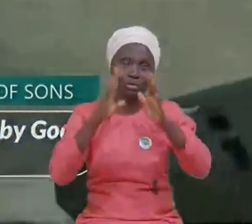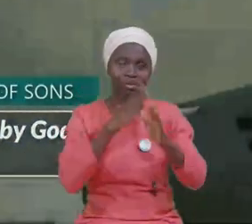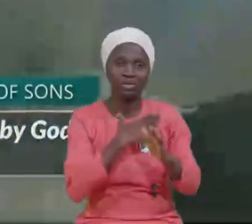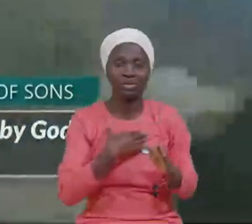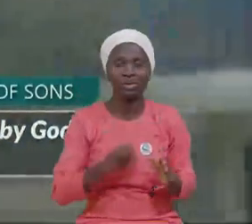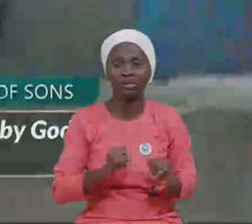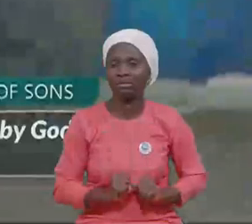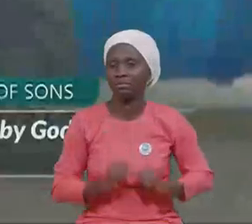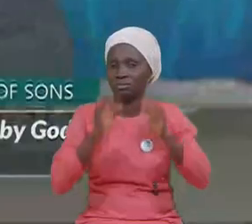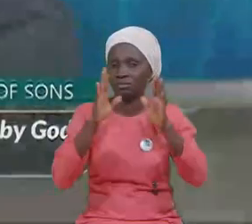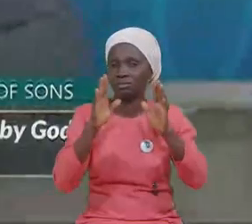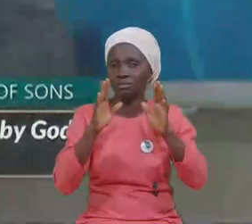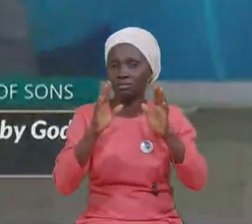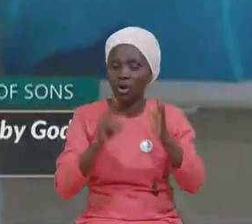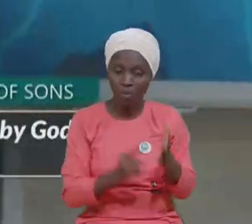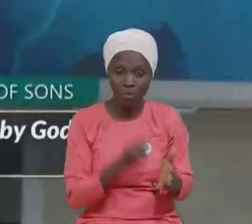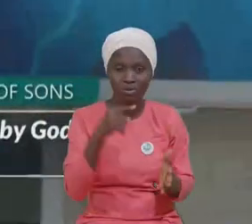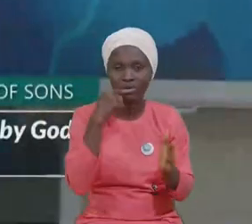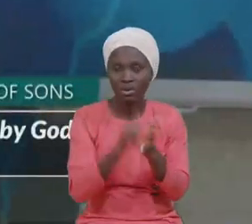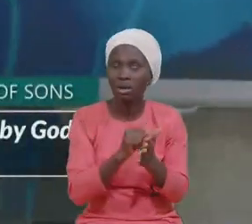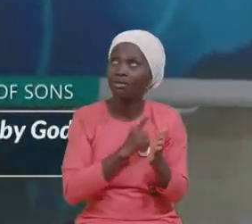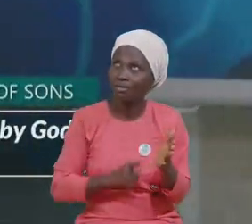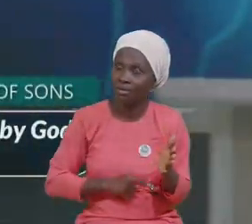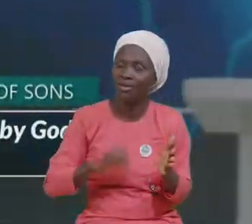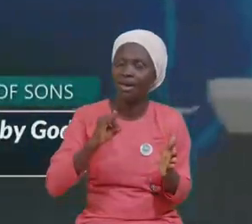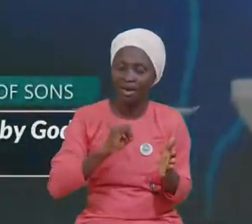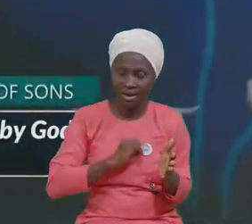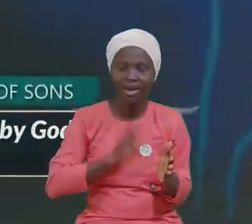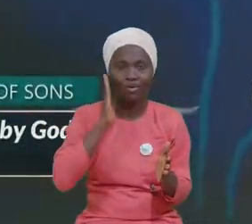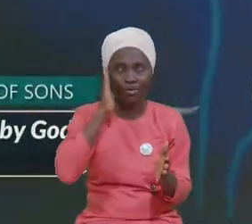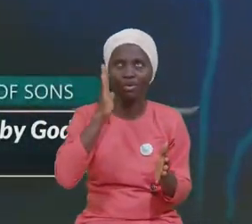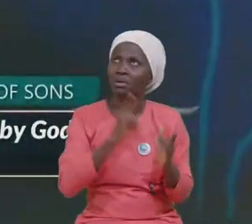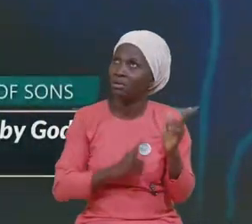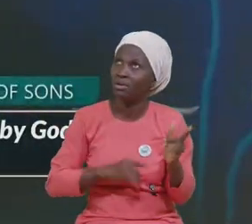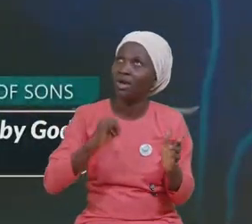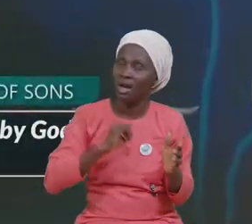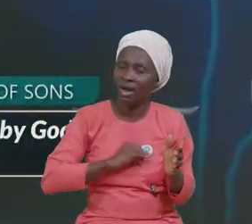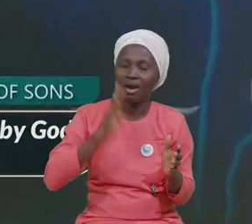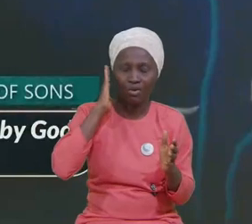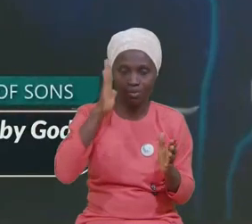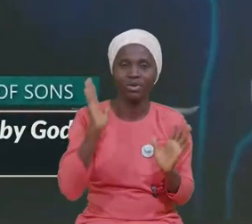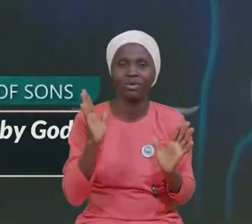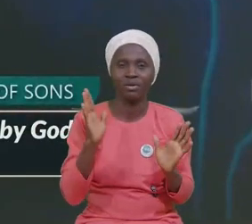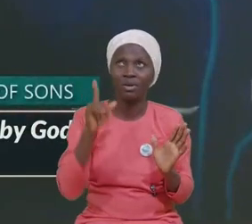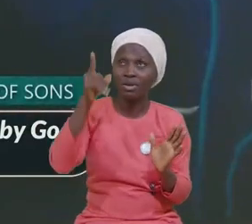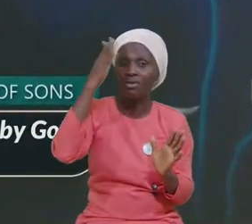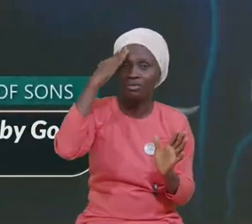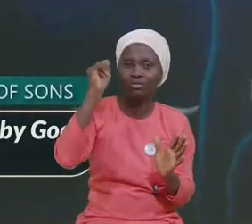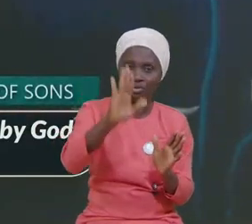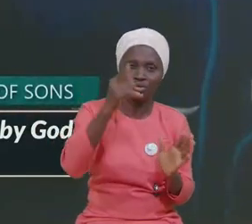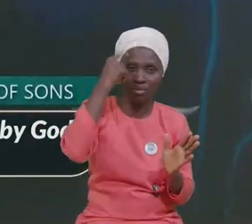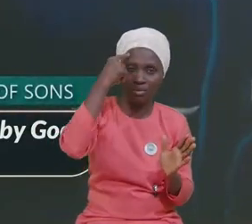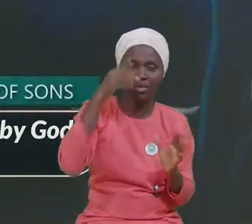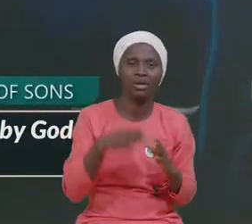consécration. Une fois tu dis Seigneur, je le ferai. Seigneur, je le ferai. Seigneur, je le ferai. Il connaît ton